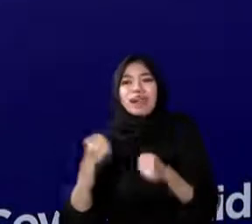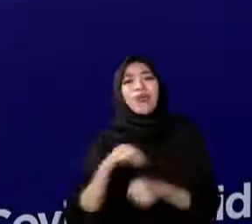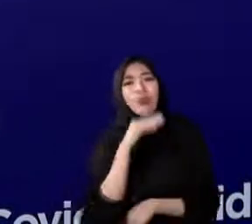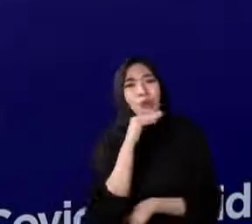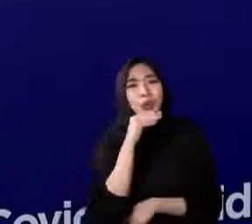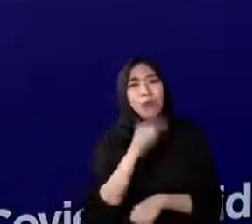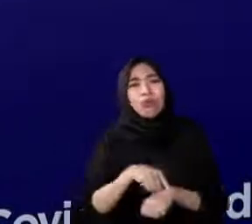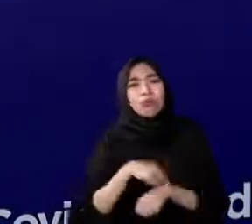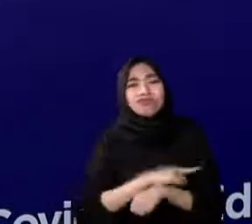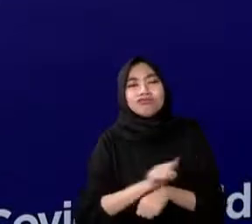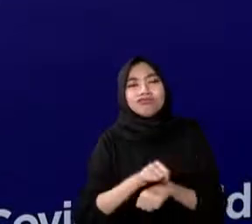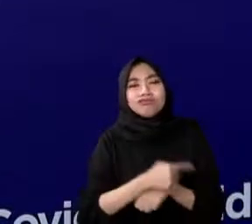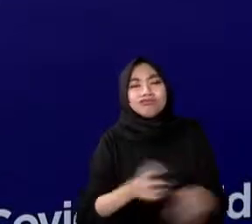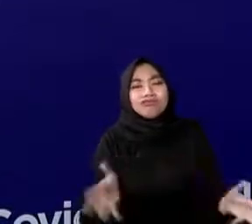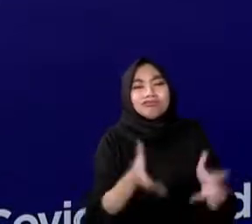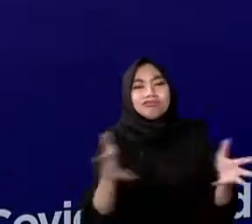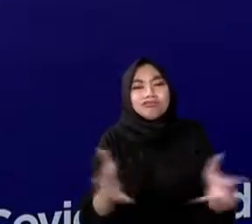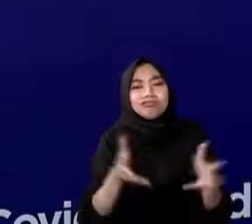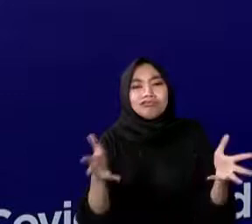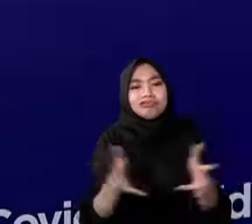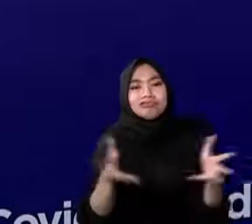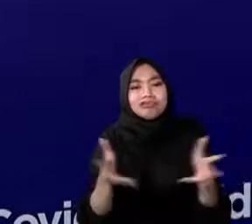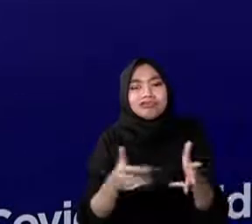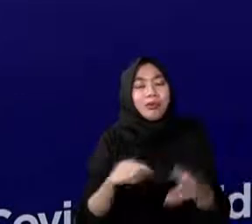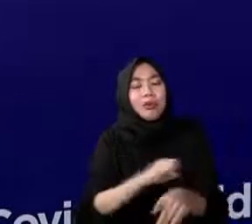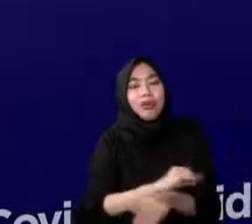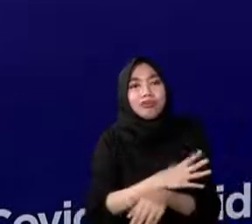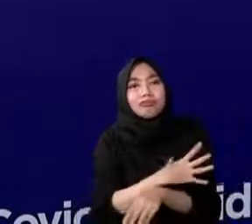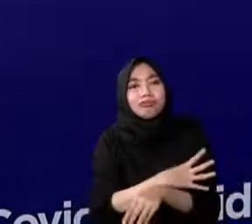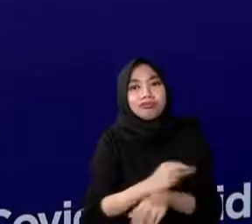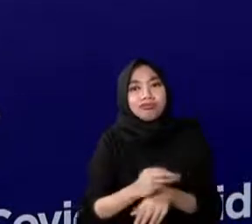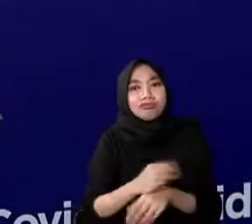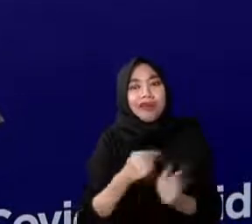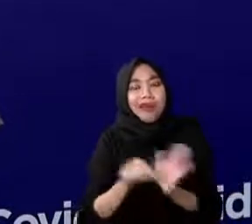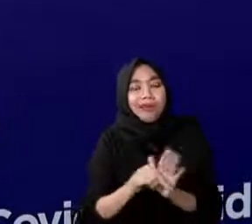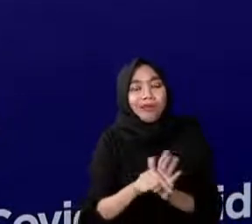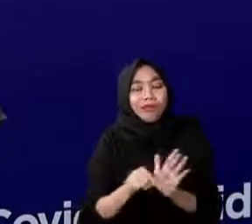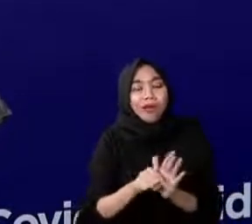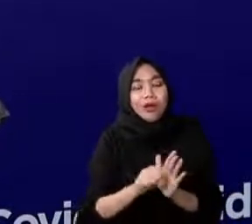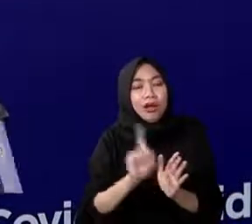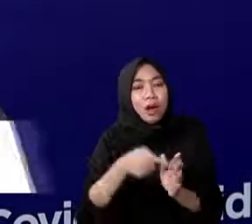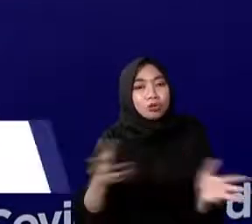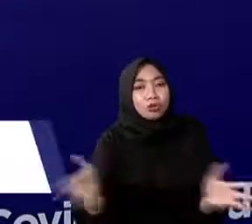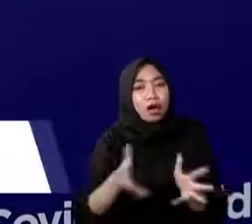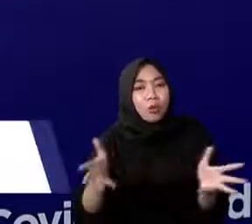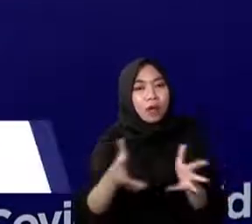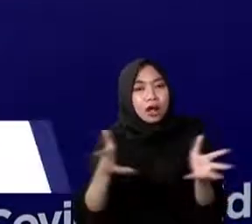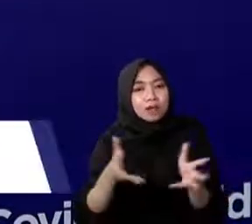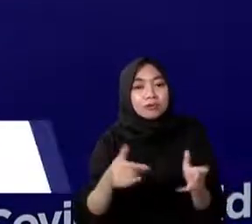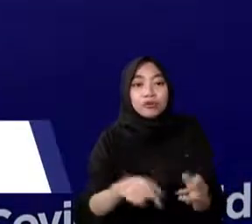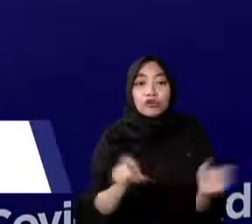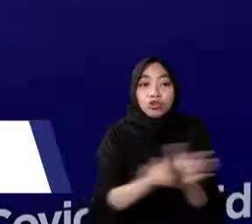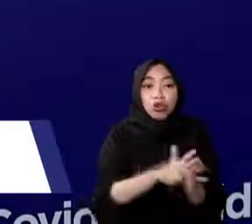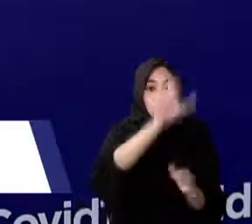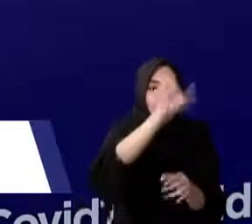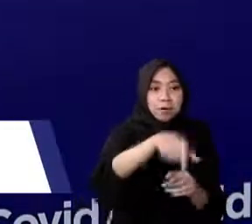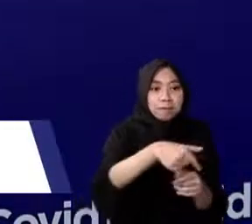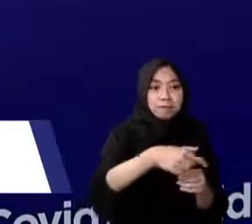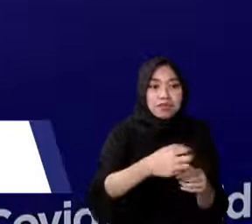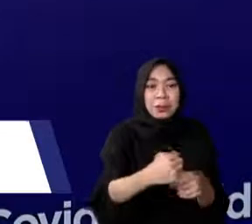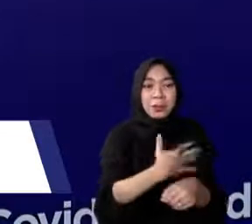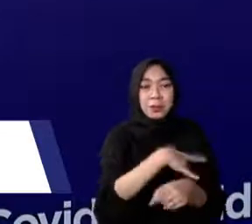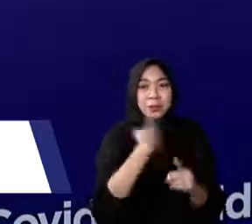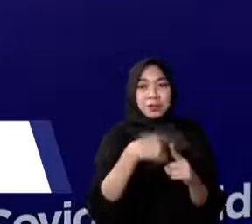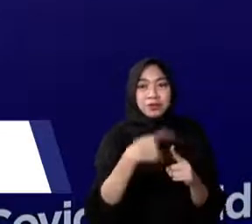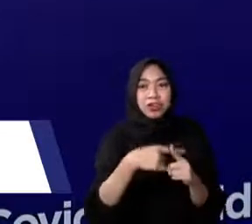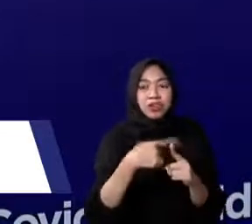hari sampai dengan seseorang dikatakan sudah tidak terinfeksi lagi. Jadi ketika seseorang terkonfirmasi positif, angka kasus aktifnya